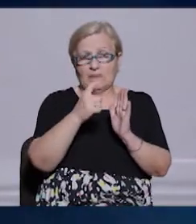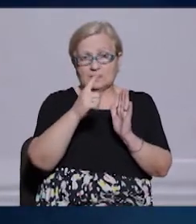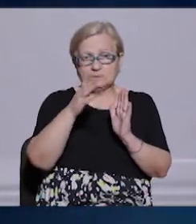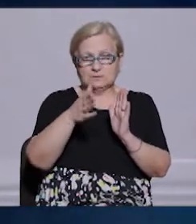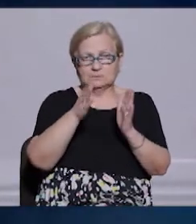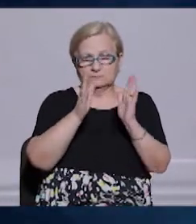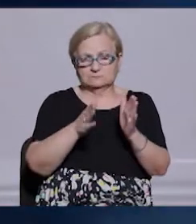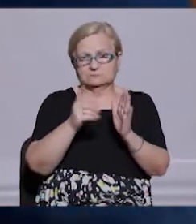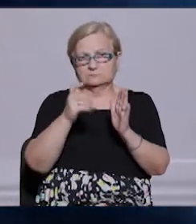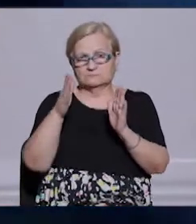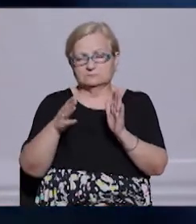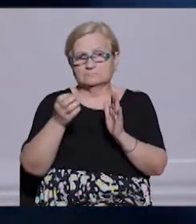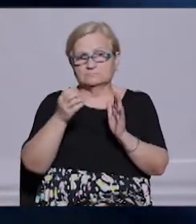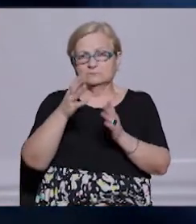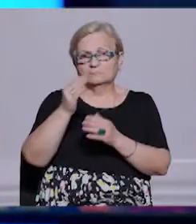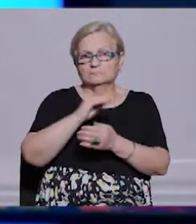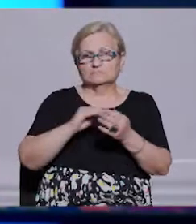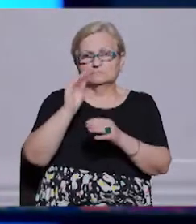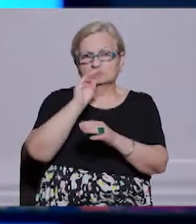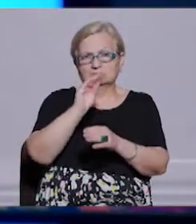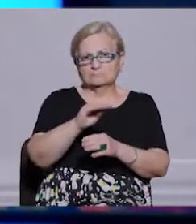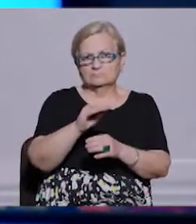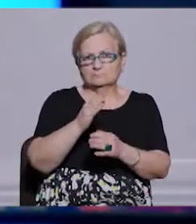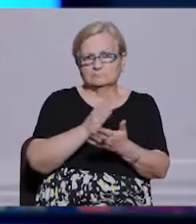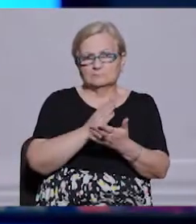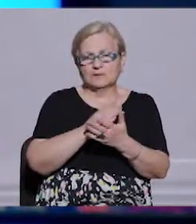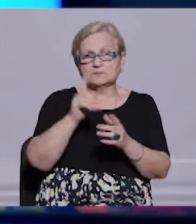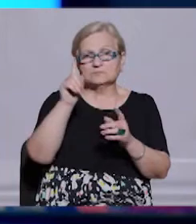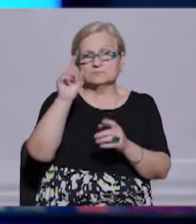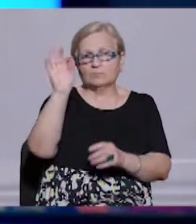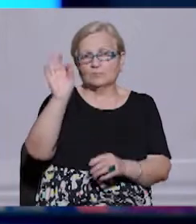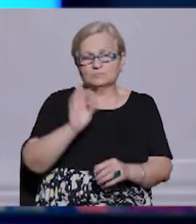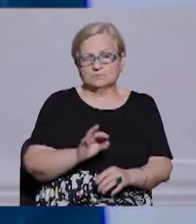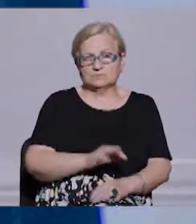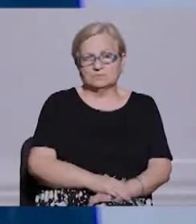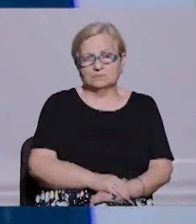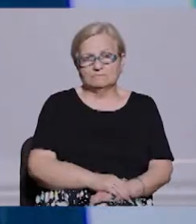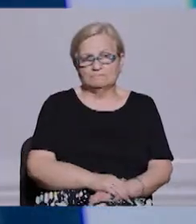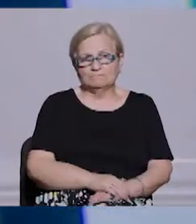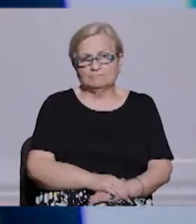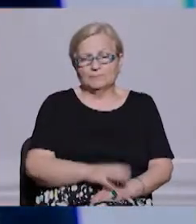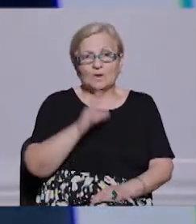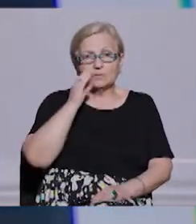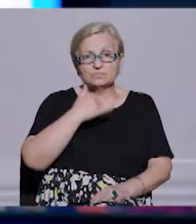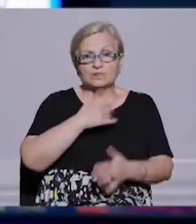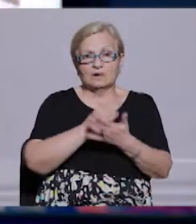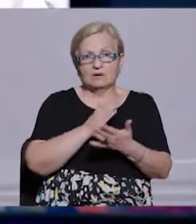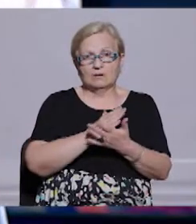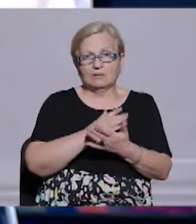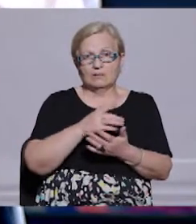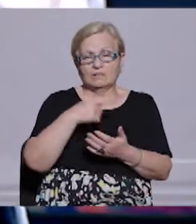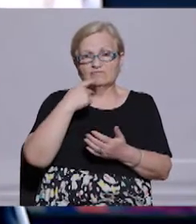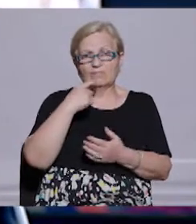ანუ მეასედი ნაწილებისთვის კიდევ შემოვიღეთ აღნიშნვა პროცენტი. 1%. ანუ როცა გვაქვს,